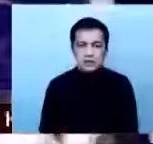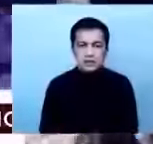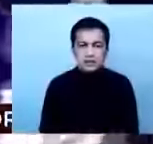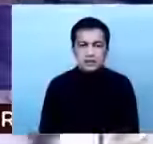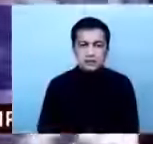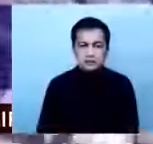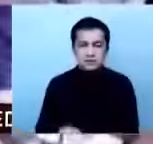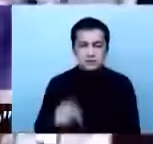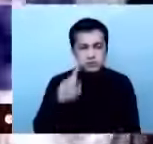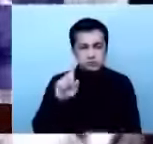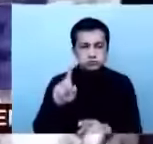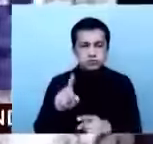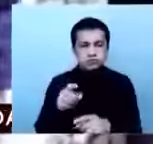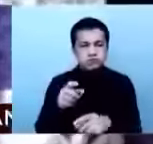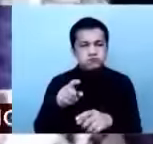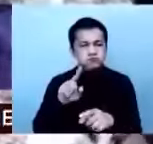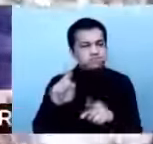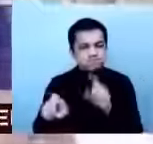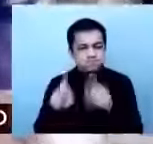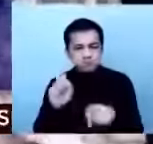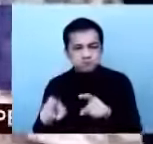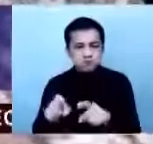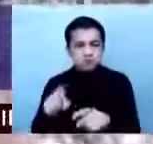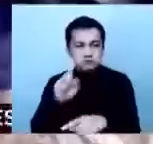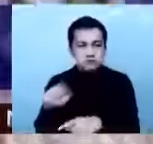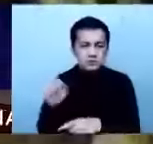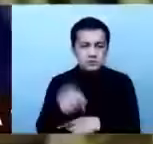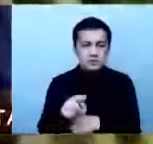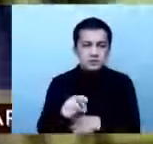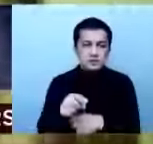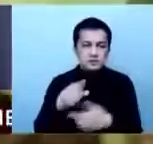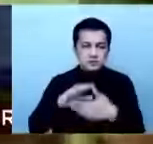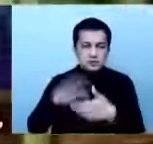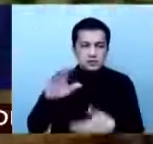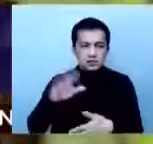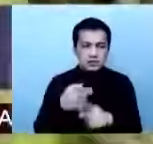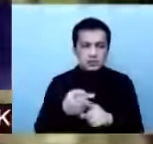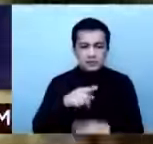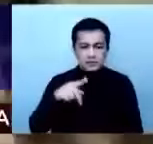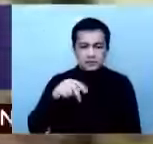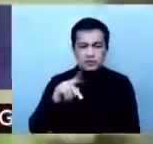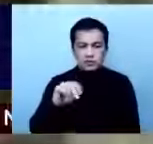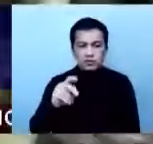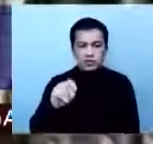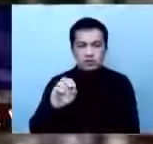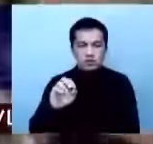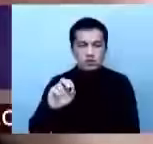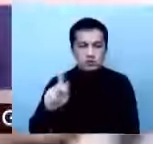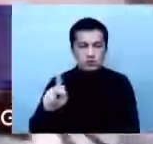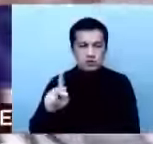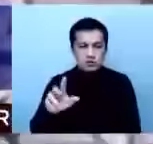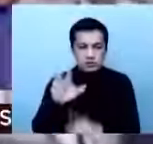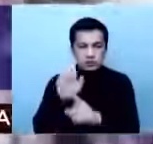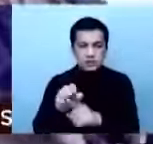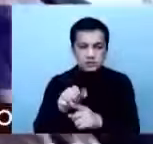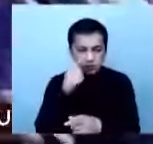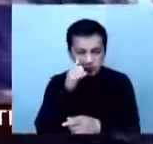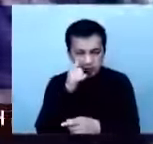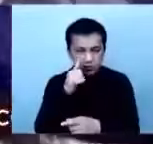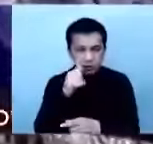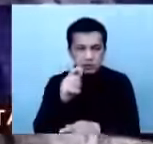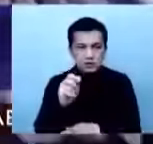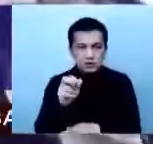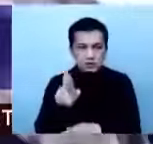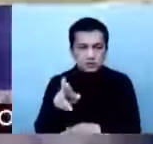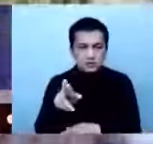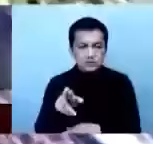Binabatikos ngayon ang mga vlogger na ito na taga Pulumulok, South Cotabato. Matapos nilang dakmain at kunan ng video ang tertiary na yan.